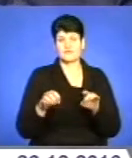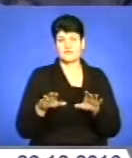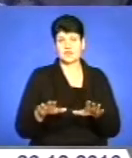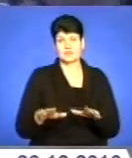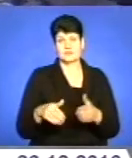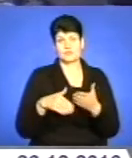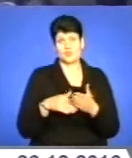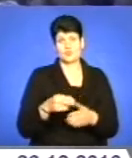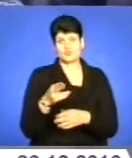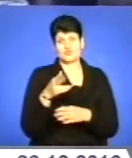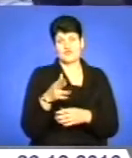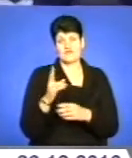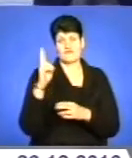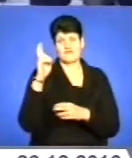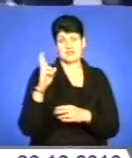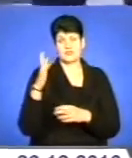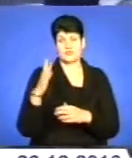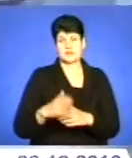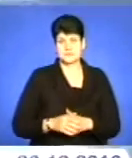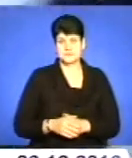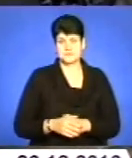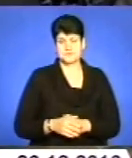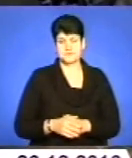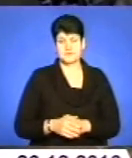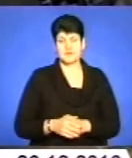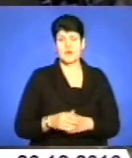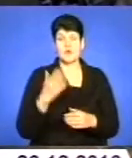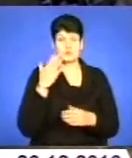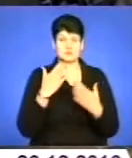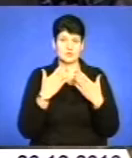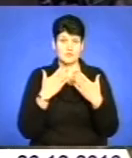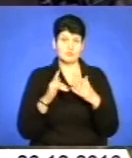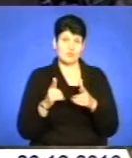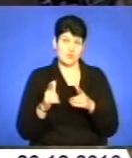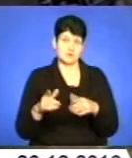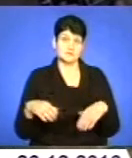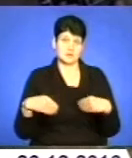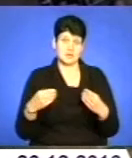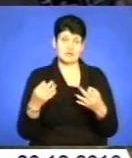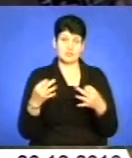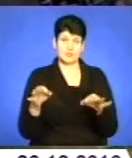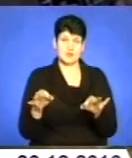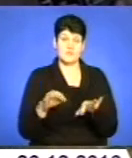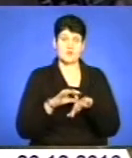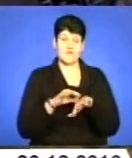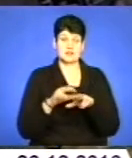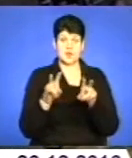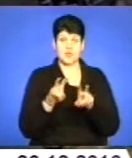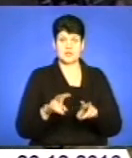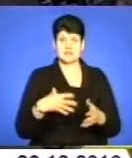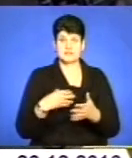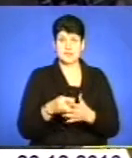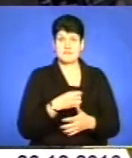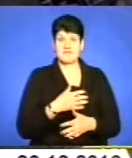допомогою зброї, вистріливши у повітря. У ході спілкування чоловік добровільно погодився надати дозвіл на проведення огляду на своїй